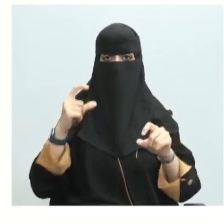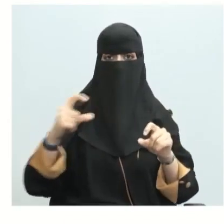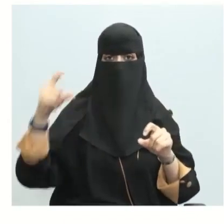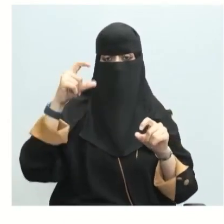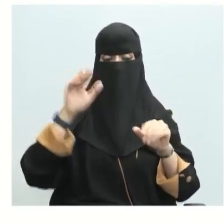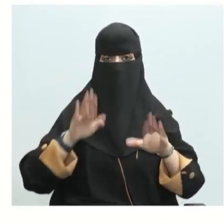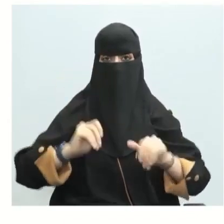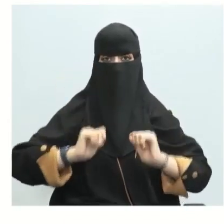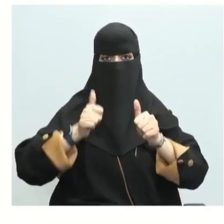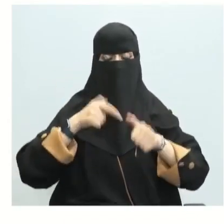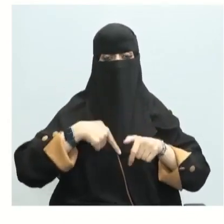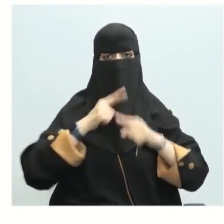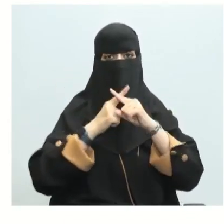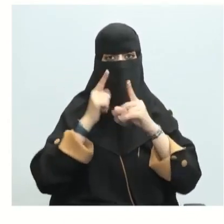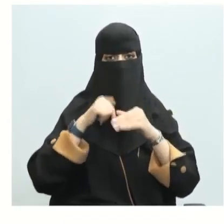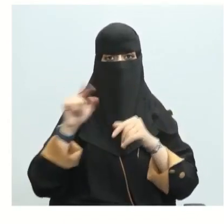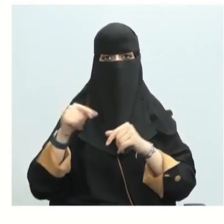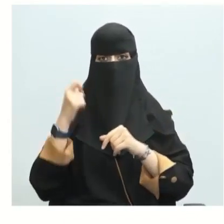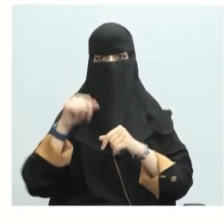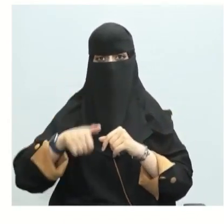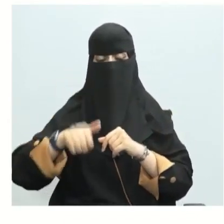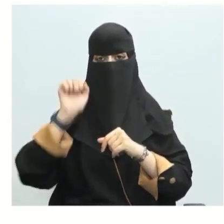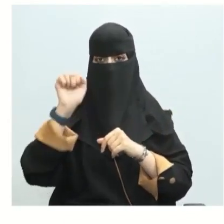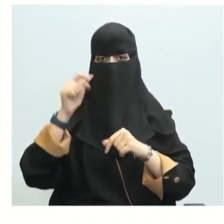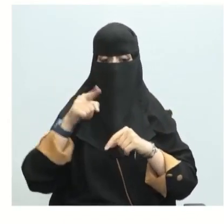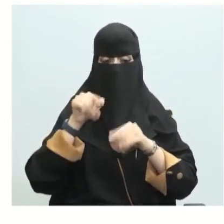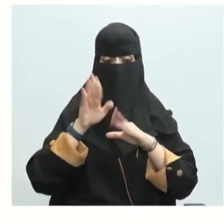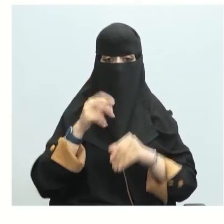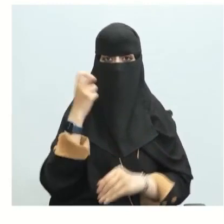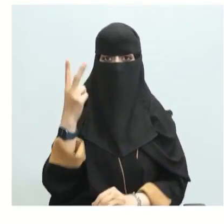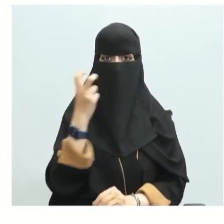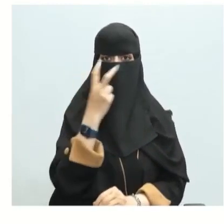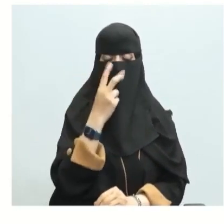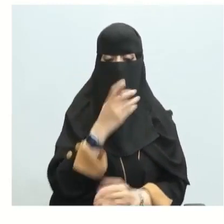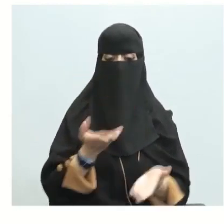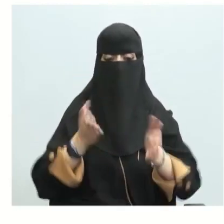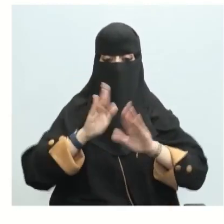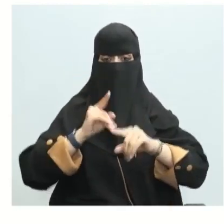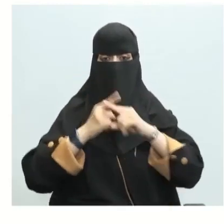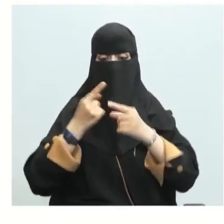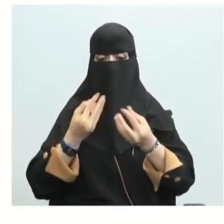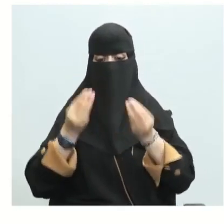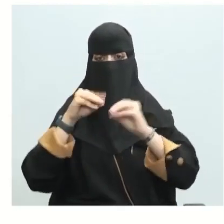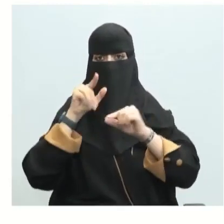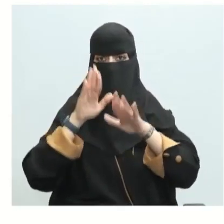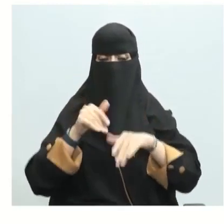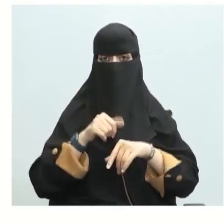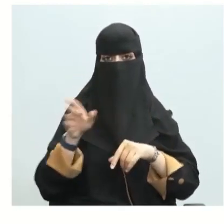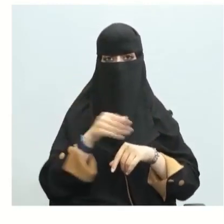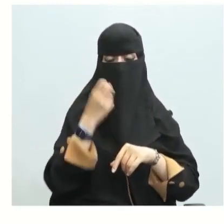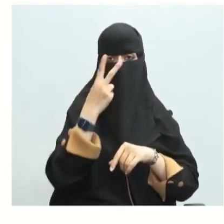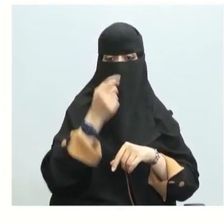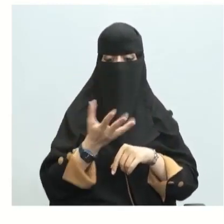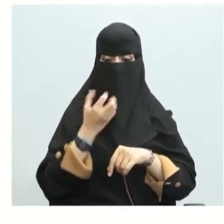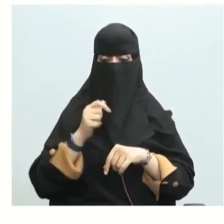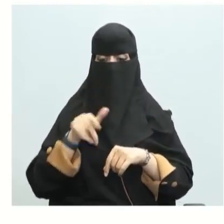اذا قمت بضرب المعادله اي في 2 2 ا وايضا ساضرب المحتوى الحراري في اثنين